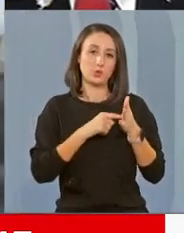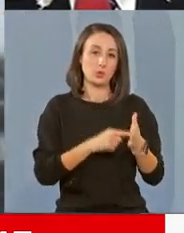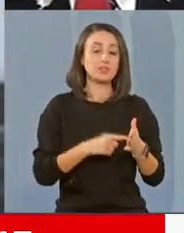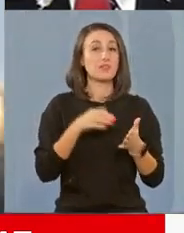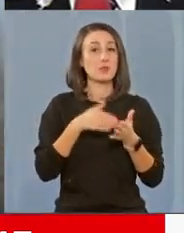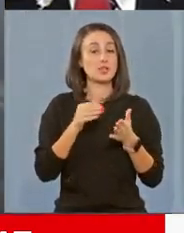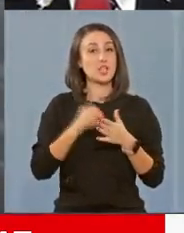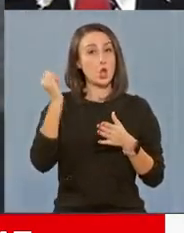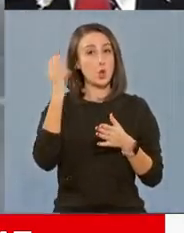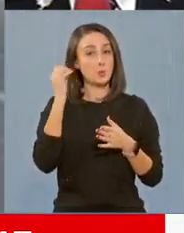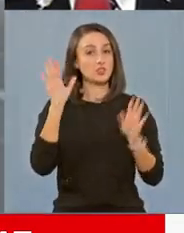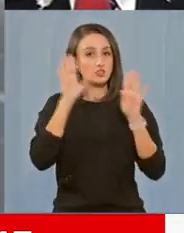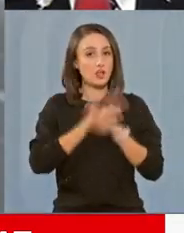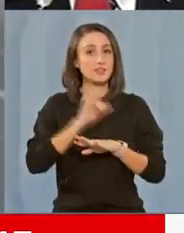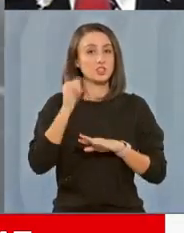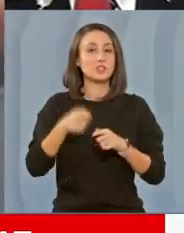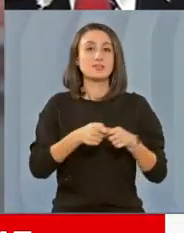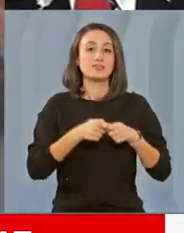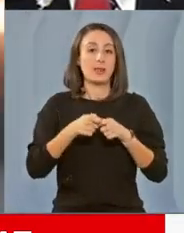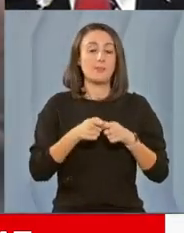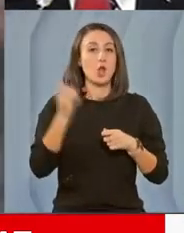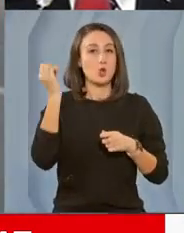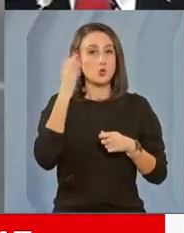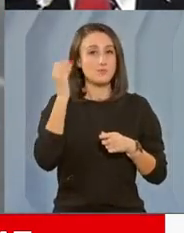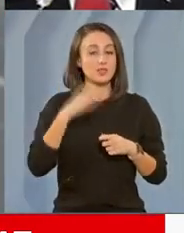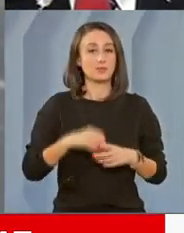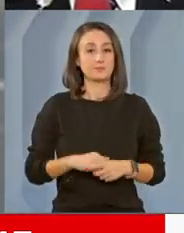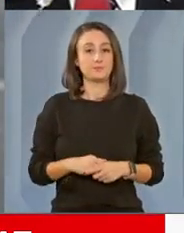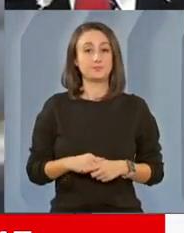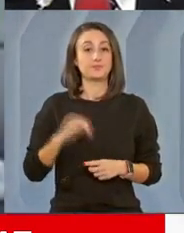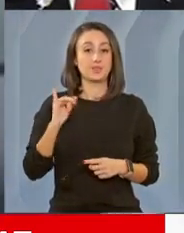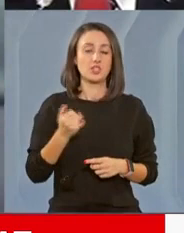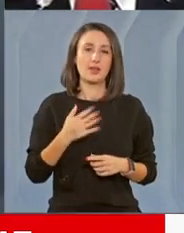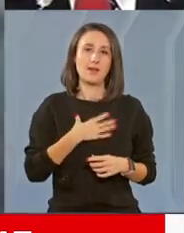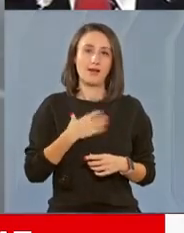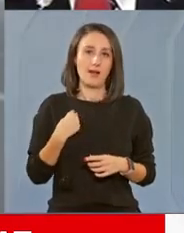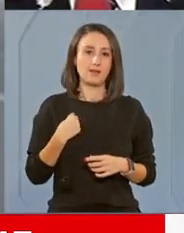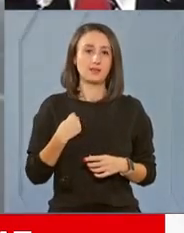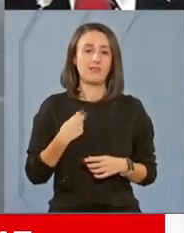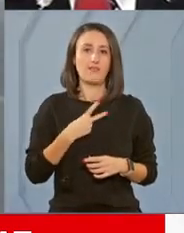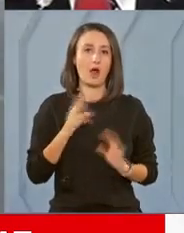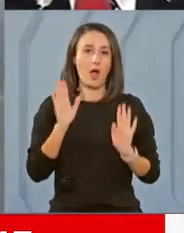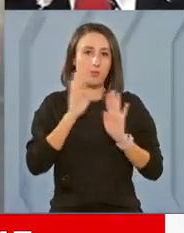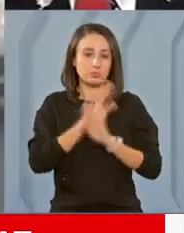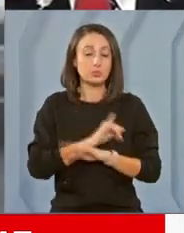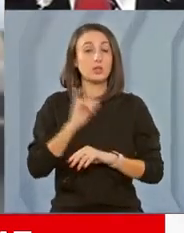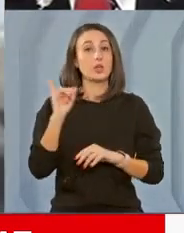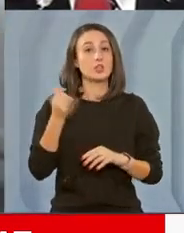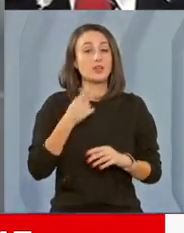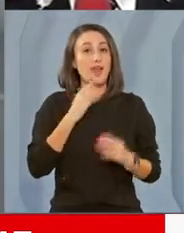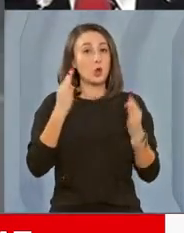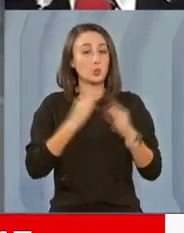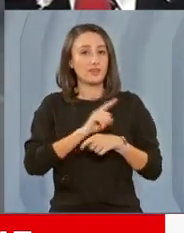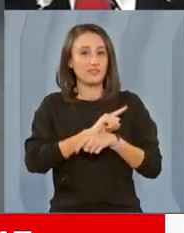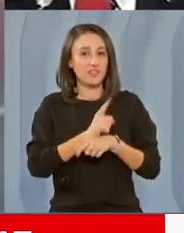să folosească lumine de ceață, precum și sistemele de iluminare, semnalizare și climatizare de zaburire, să reducă pe cât posibil viteza